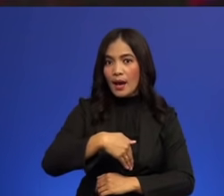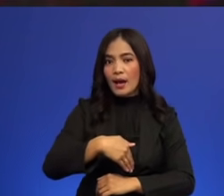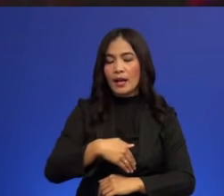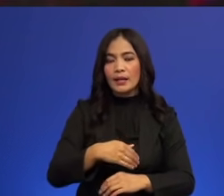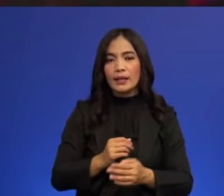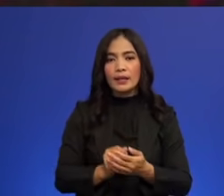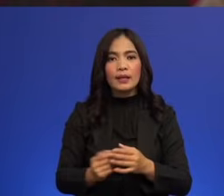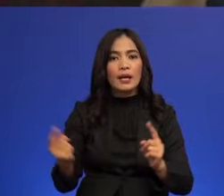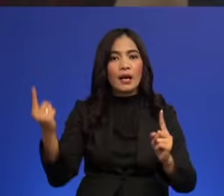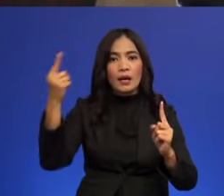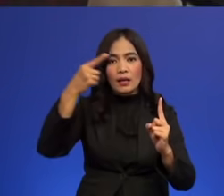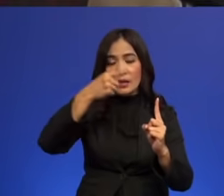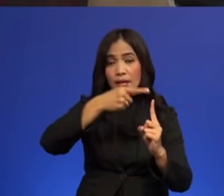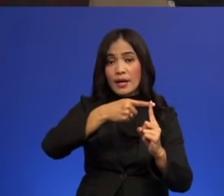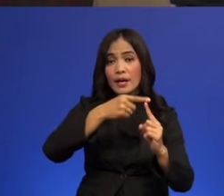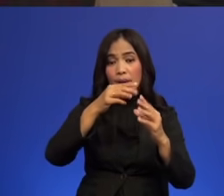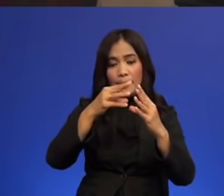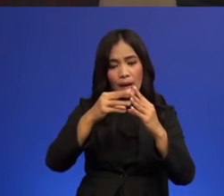kembali